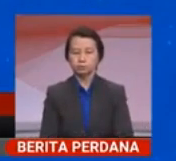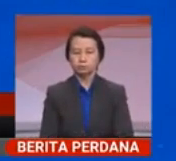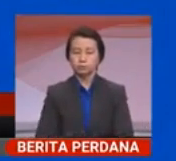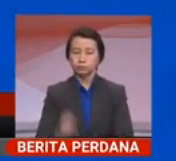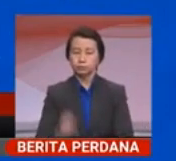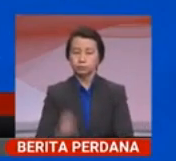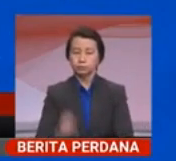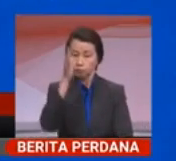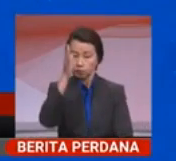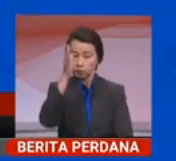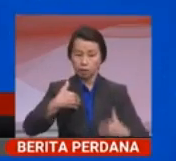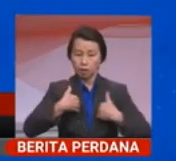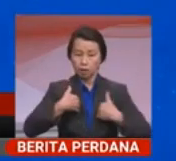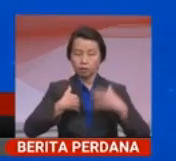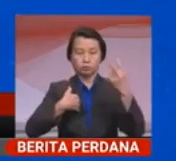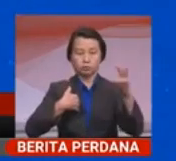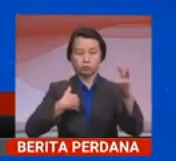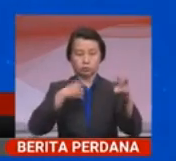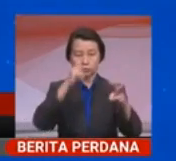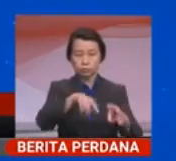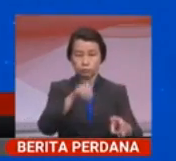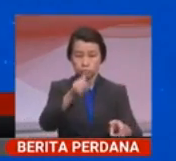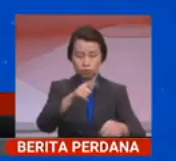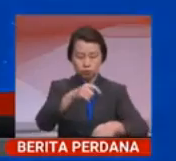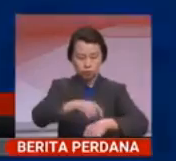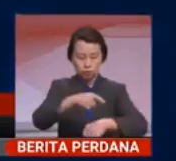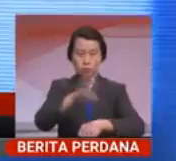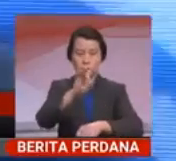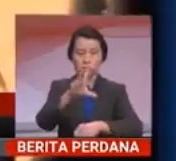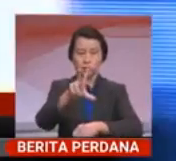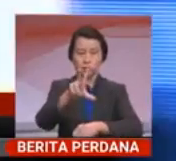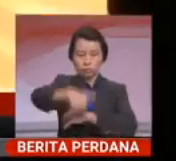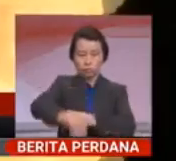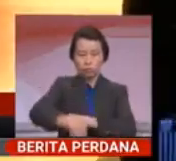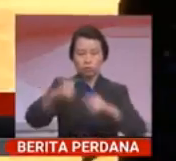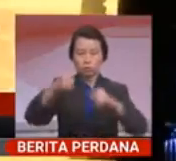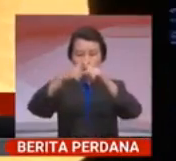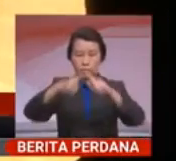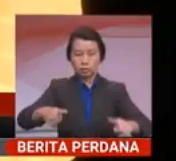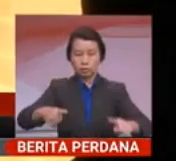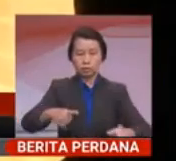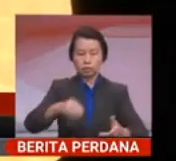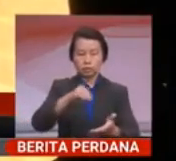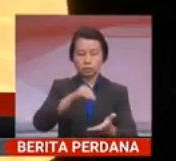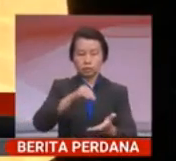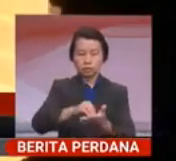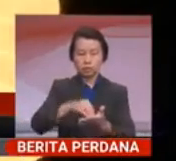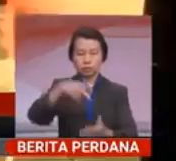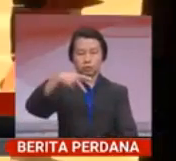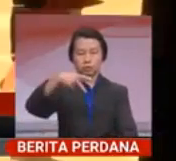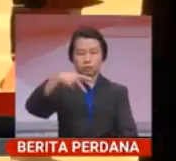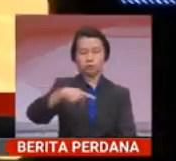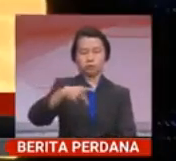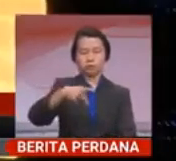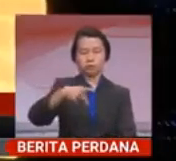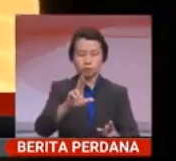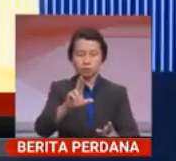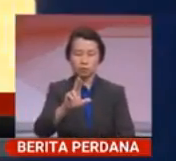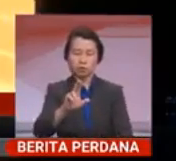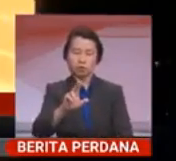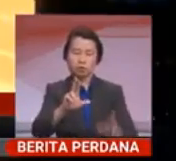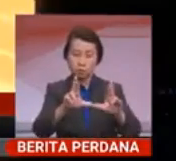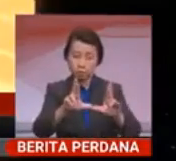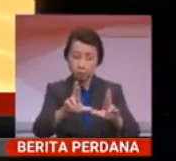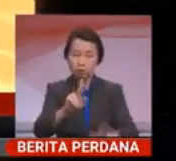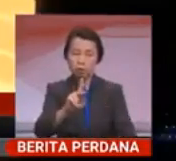Konsert yang dijadual berlangsung pada 17 Januari depan pada pukul 8.30 malam di Dewan Plenary Pusat Convention Kuala Lumpur. Konsert